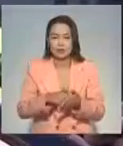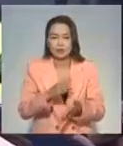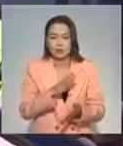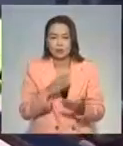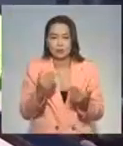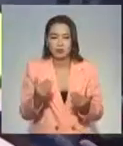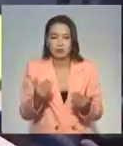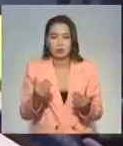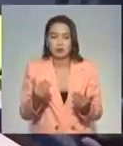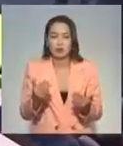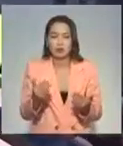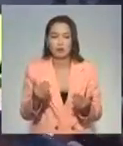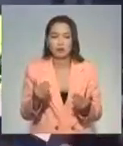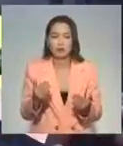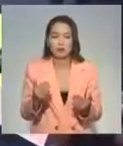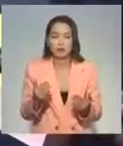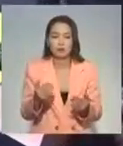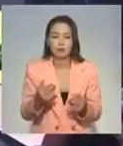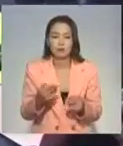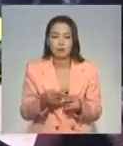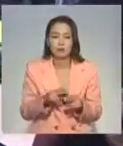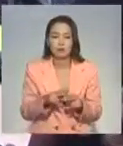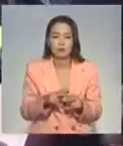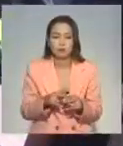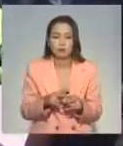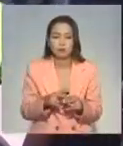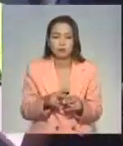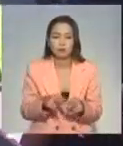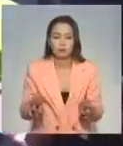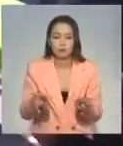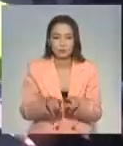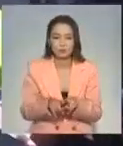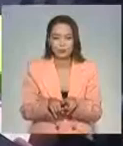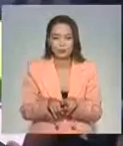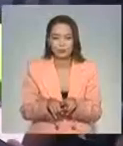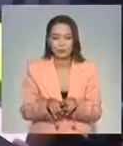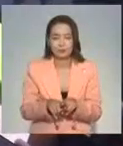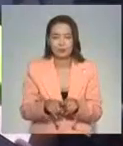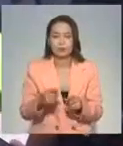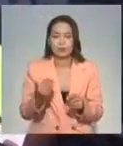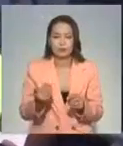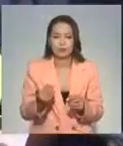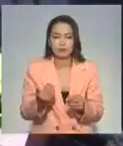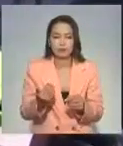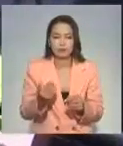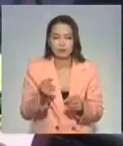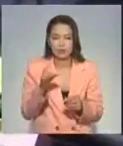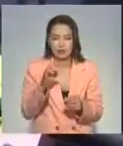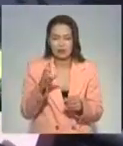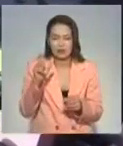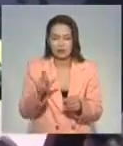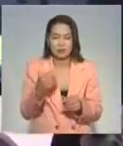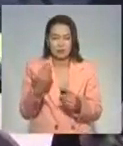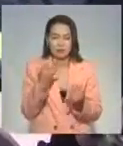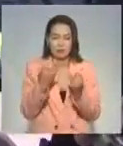бәрін енді соңдар жаңағы осындай переговор кезінде қарап, жаңағы